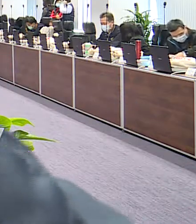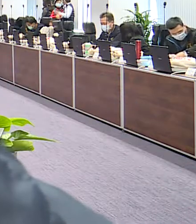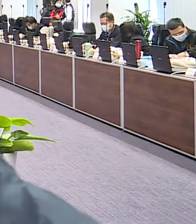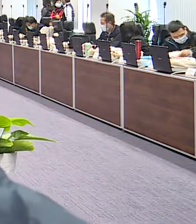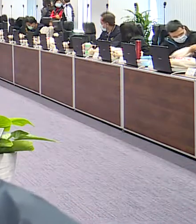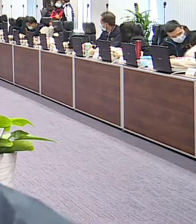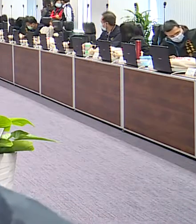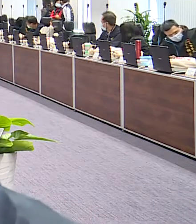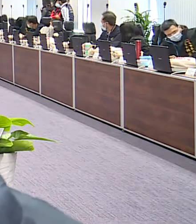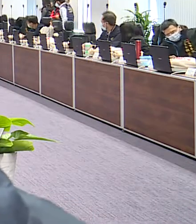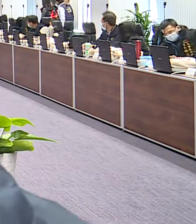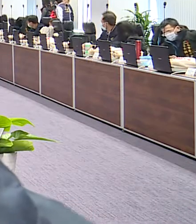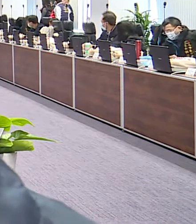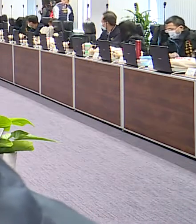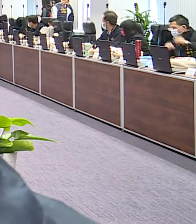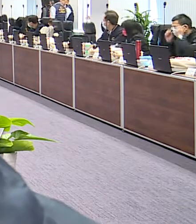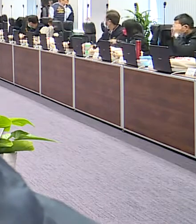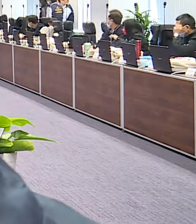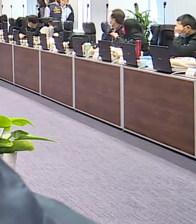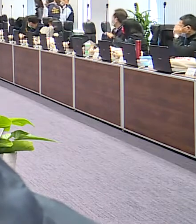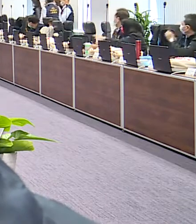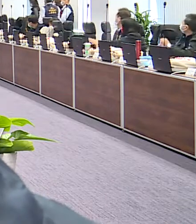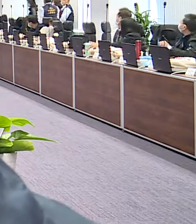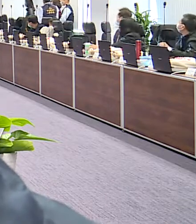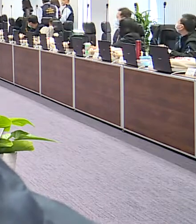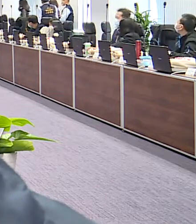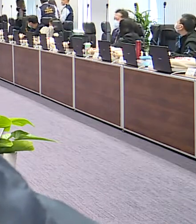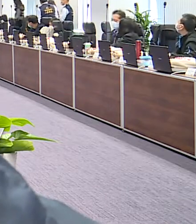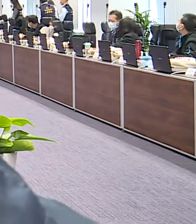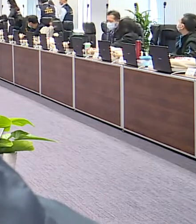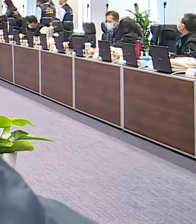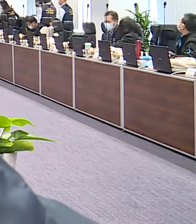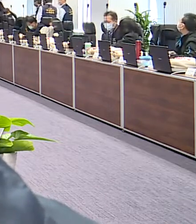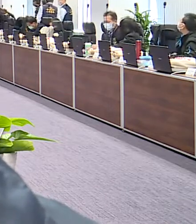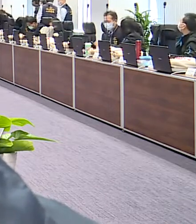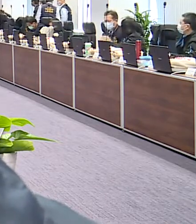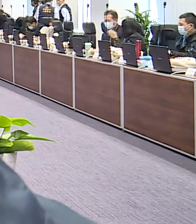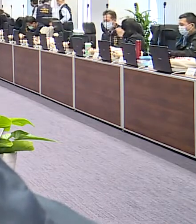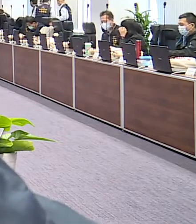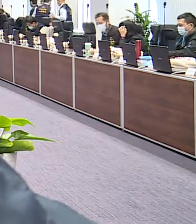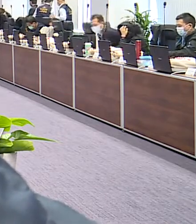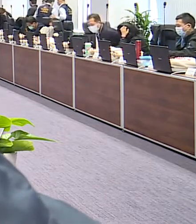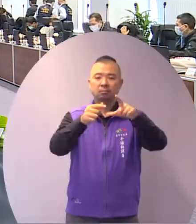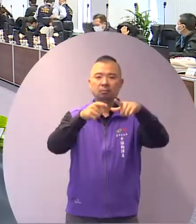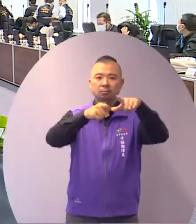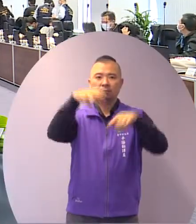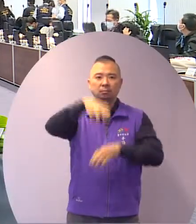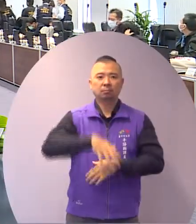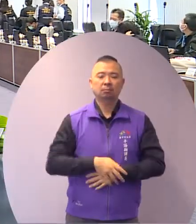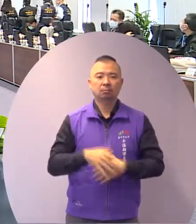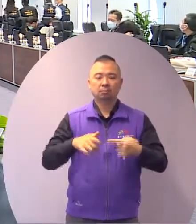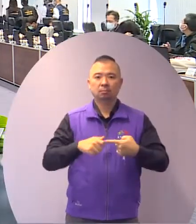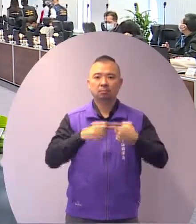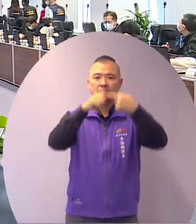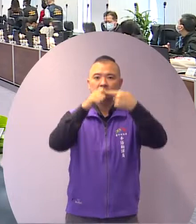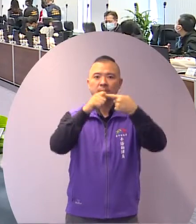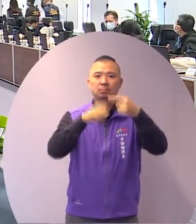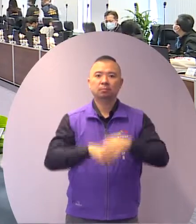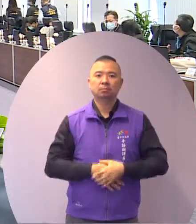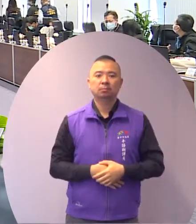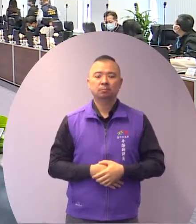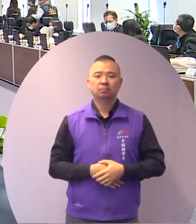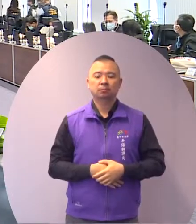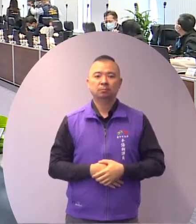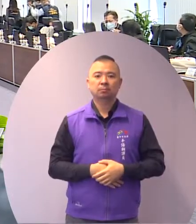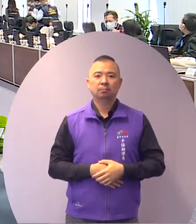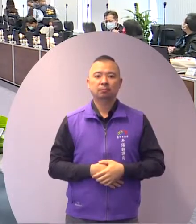颁奖。本奖本是调解绩优区公所，第一名为西屯区公所，请调解委